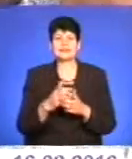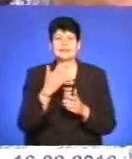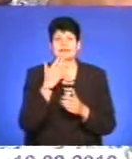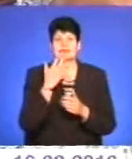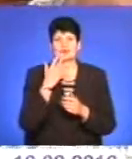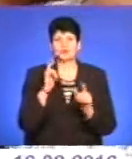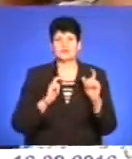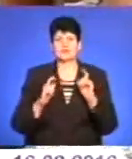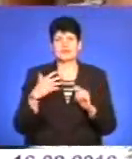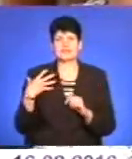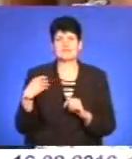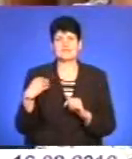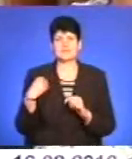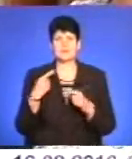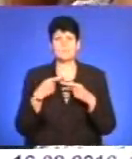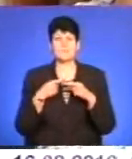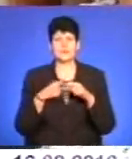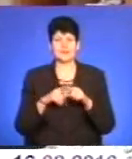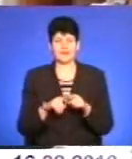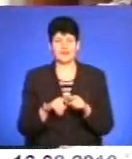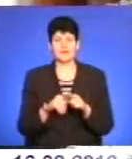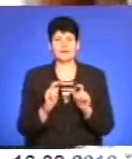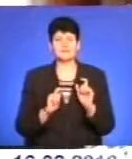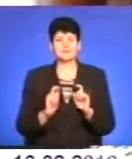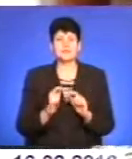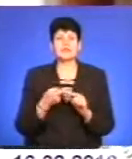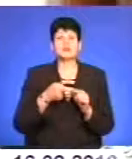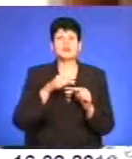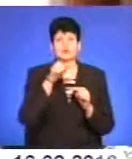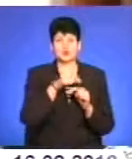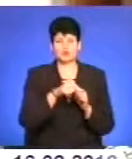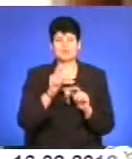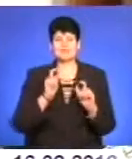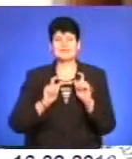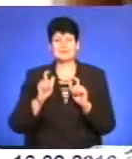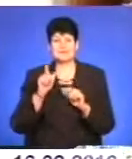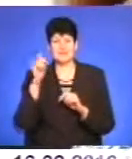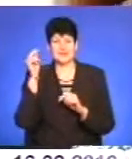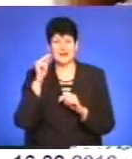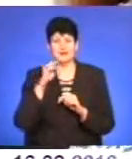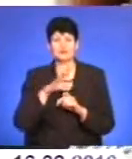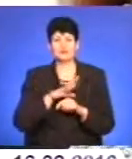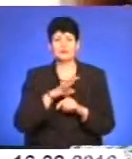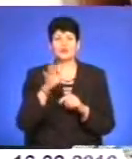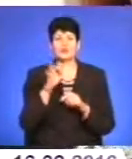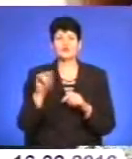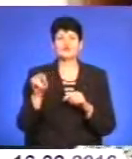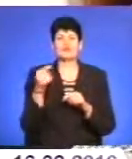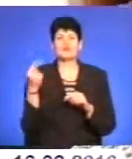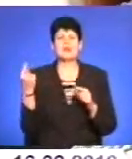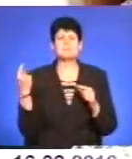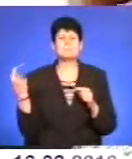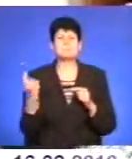Національного університету «Львівська політехніка». На цьому семінарі йшлося про створення першої